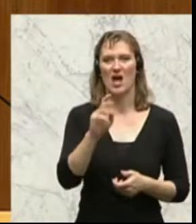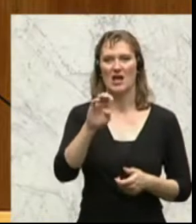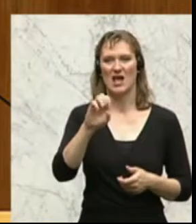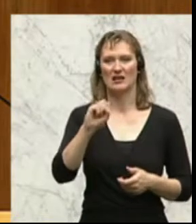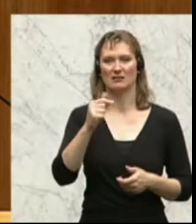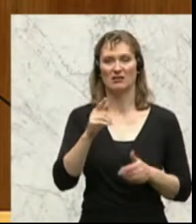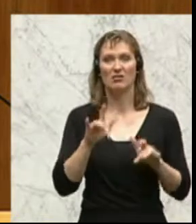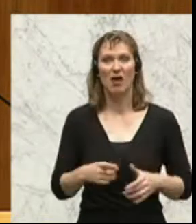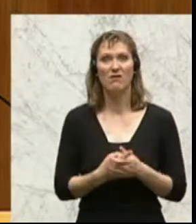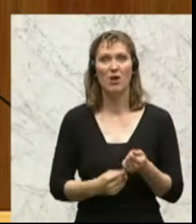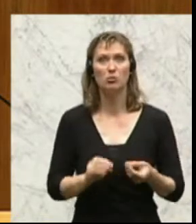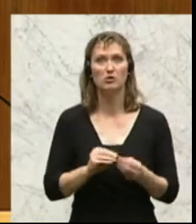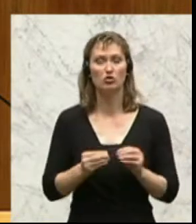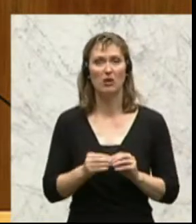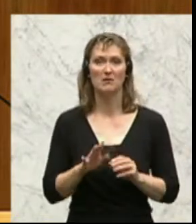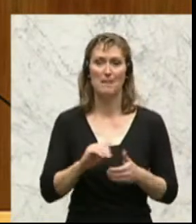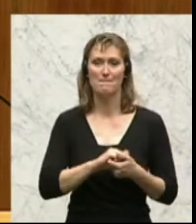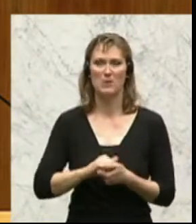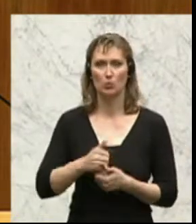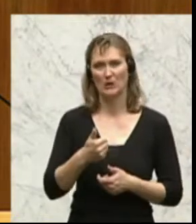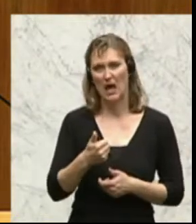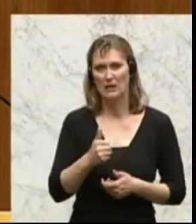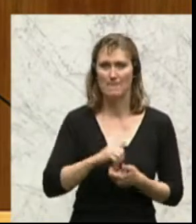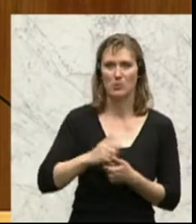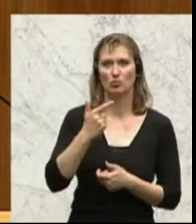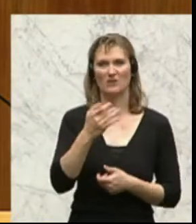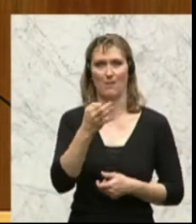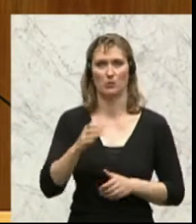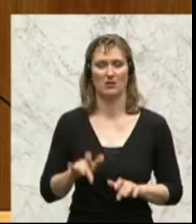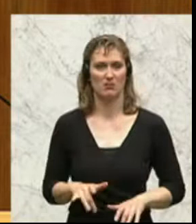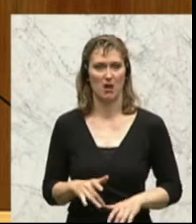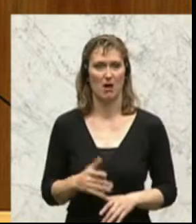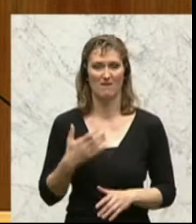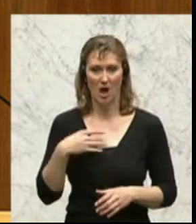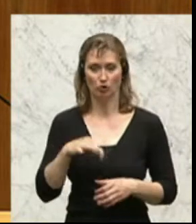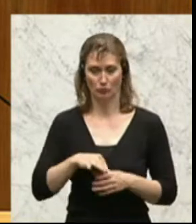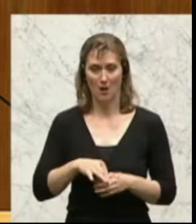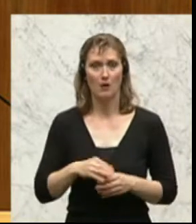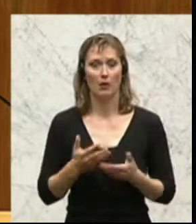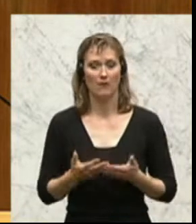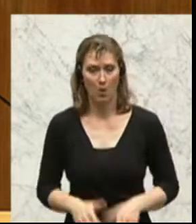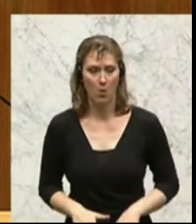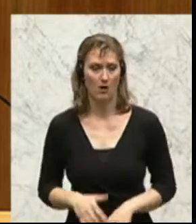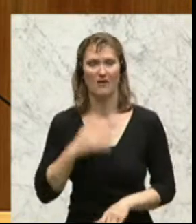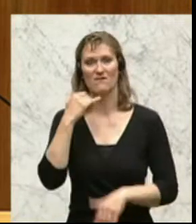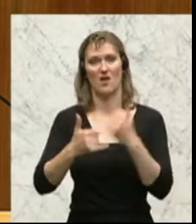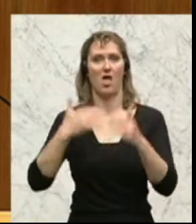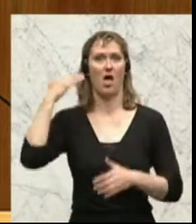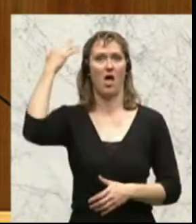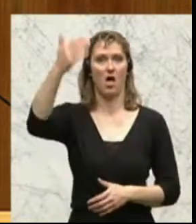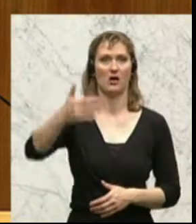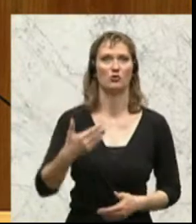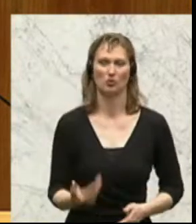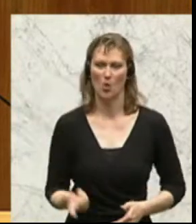von wahrscheinlich minus 1 oder minus 2% des Ersparten und das über viele Jahre. So komme ich auf